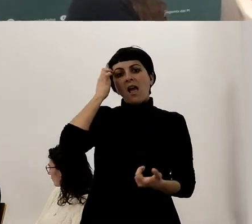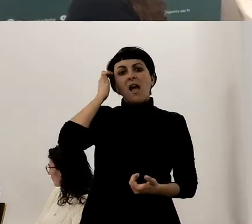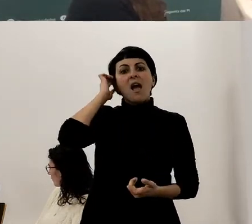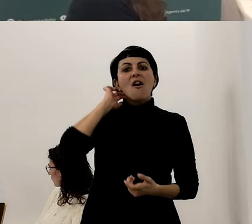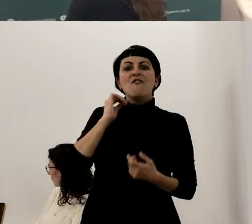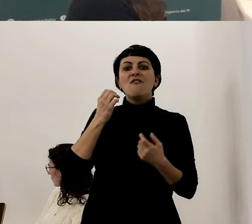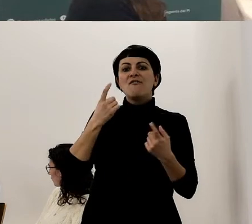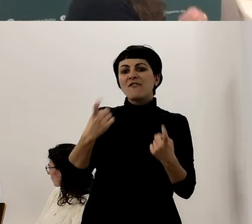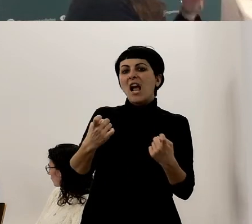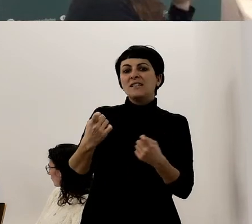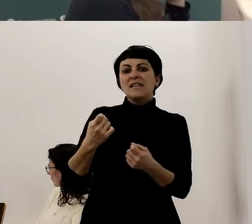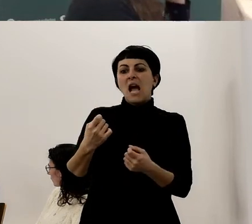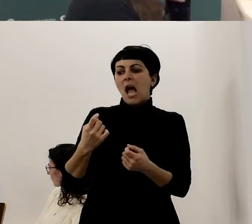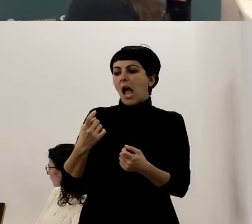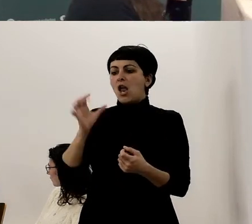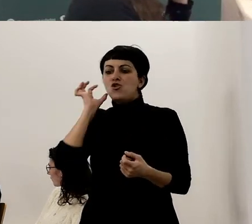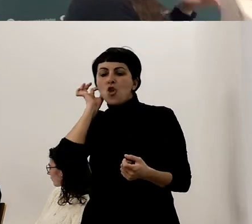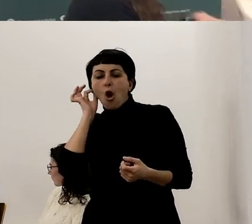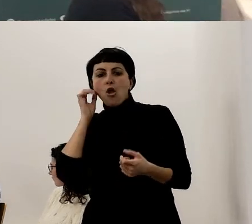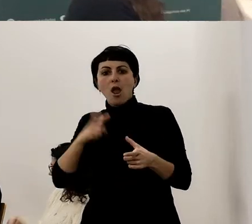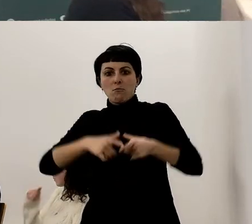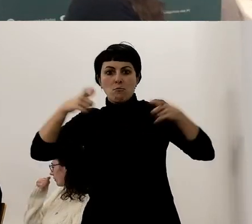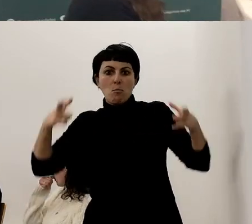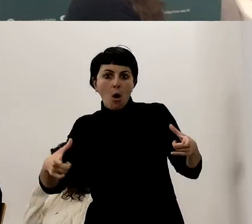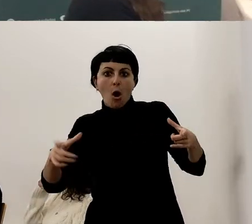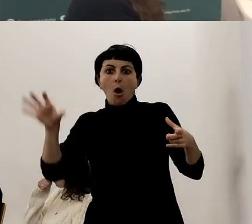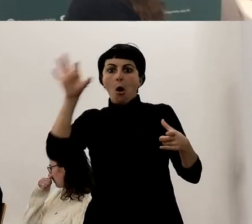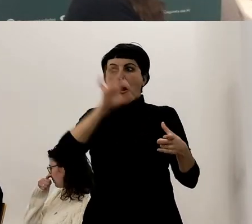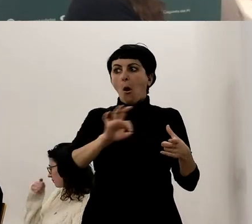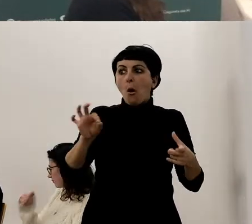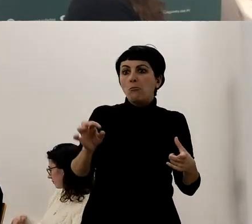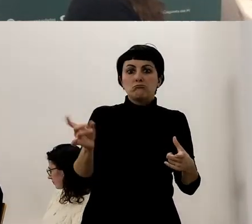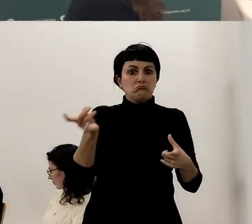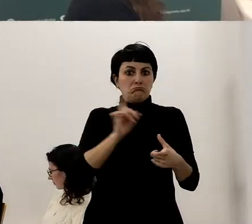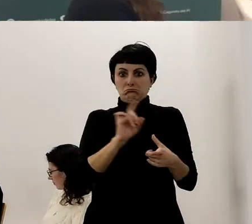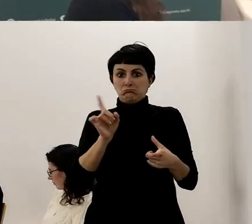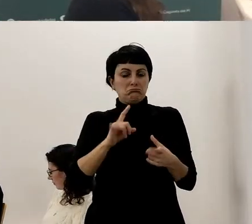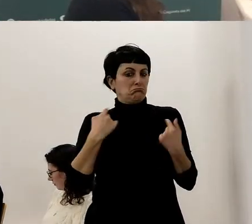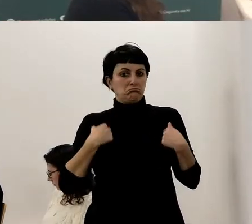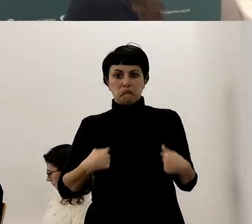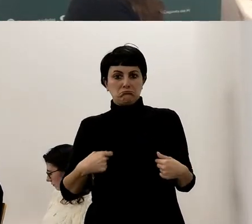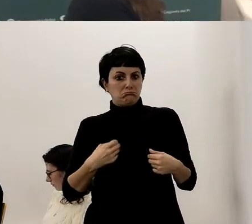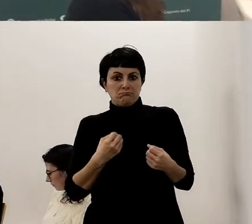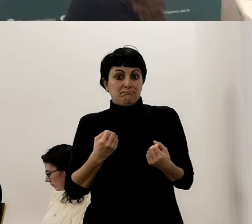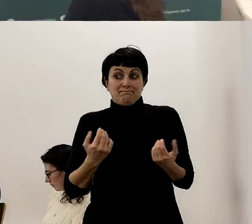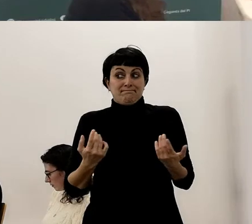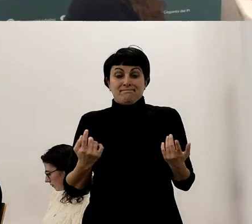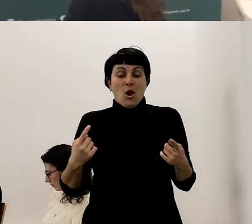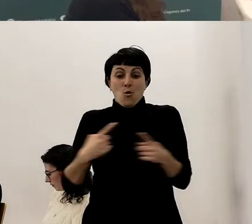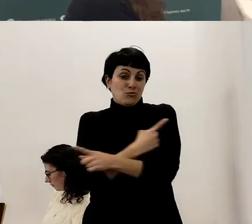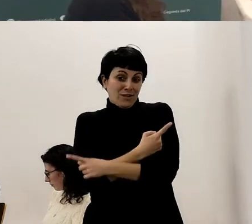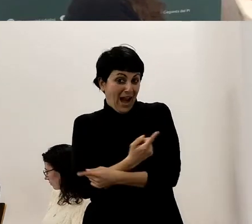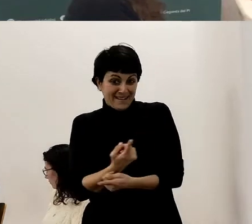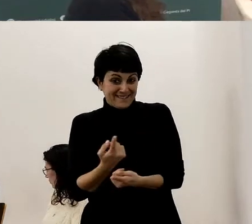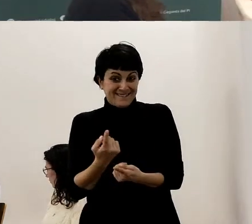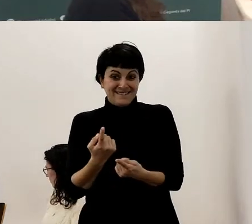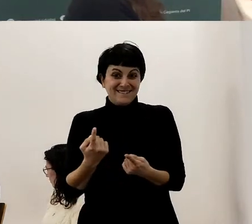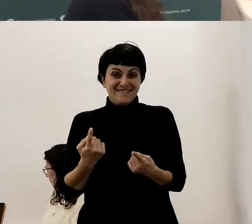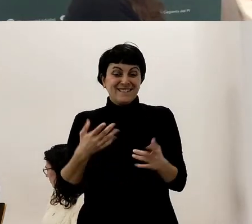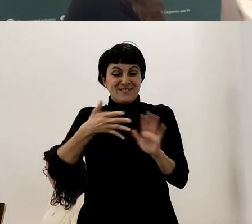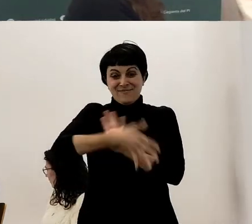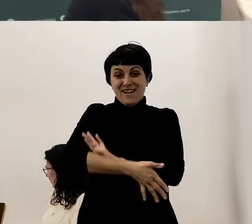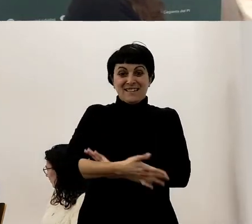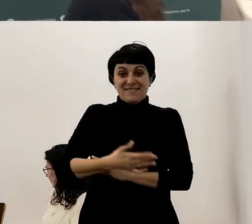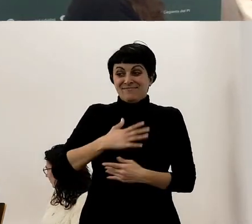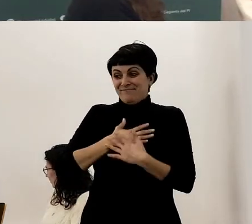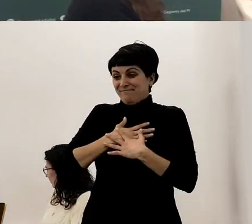una estimació de nenes o de noies com a reclam que vulguin venir a la colla. No, al contrari, a vegades em sap greu perquè és com que